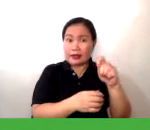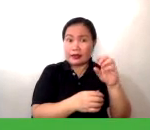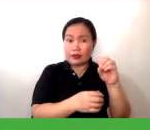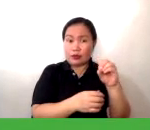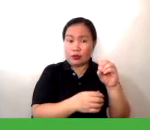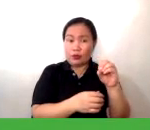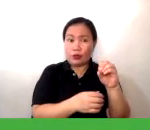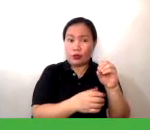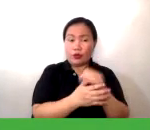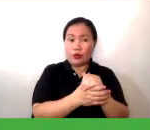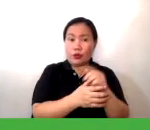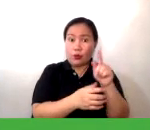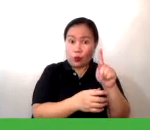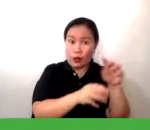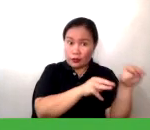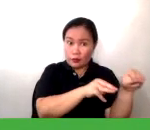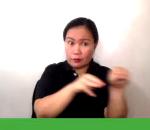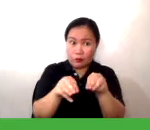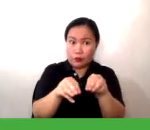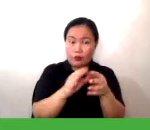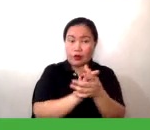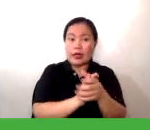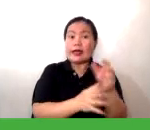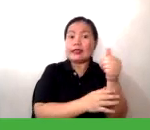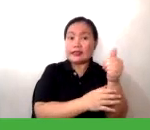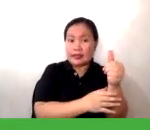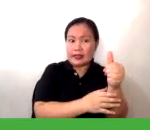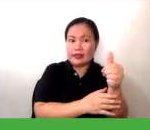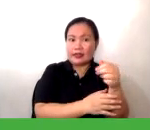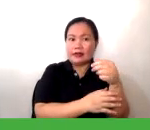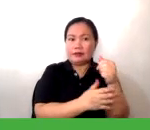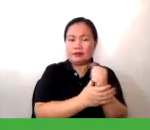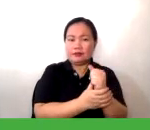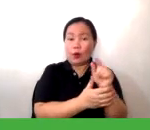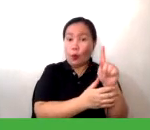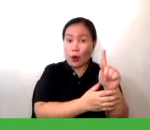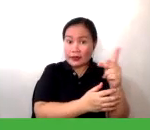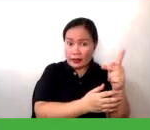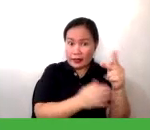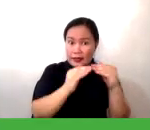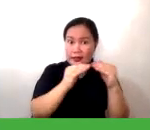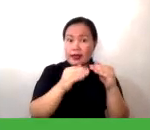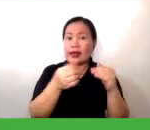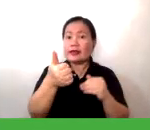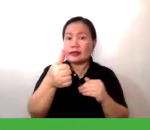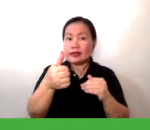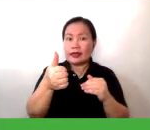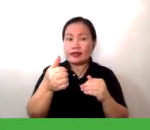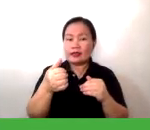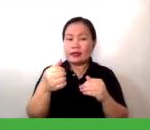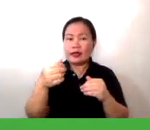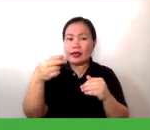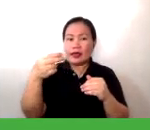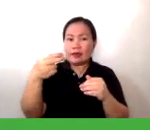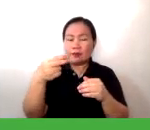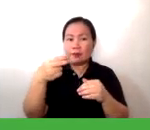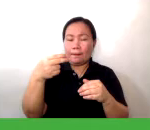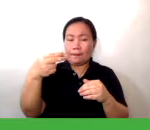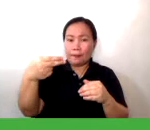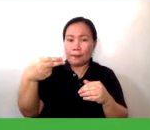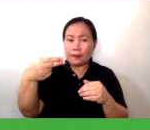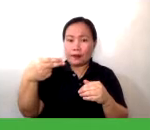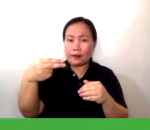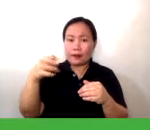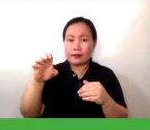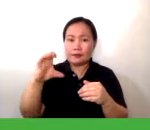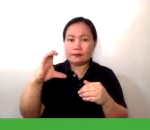So, 10 lang yon. So, 1 kilo is equivalent to 10 hectometers. Okay, so ganun po ang pag-convert natin ng